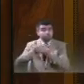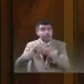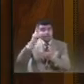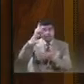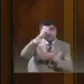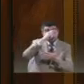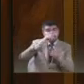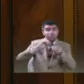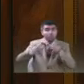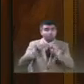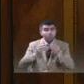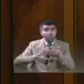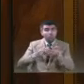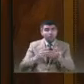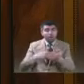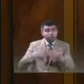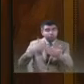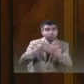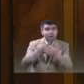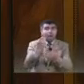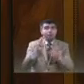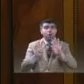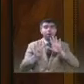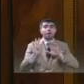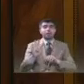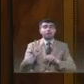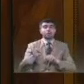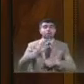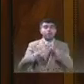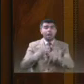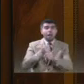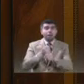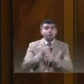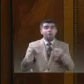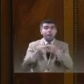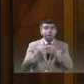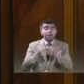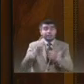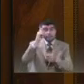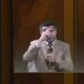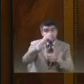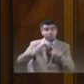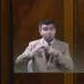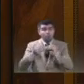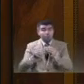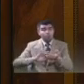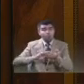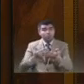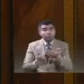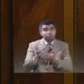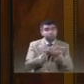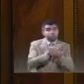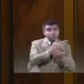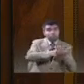في مستويات مقبولة في متم سنة 2014. محدودية المخاطر المتعلقة بإعادة التمويل حيث لم تتجاوز